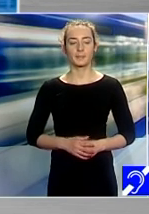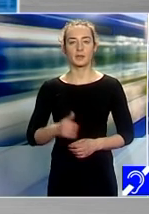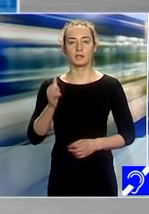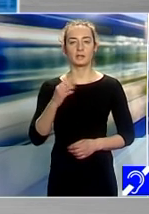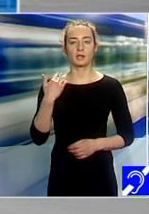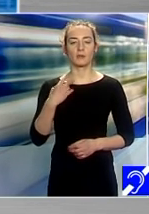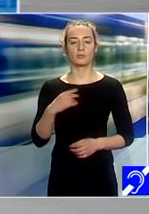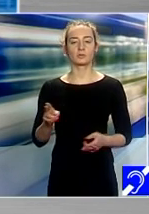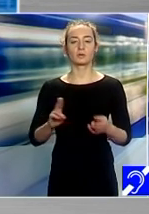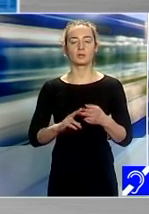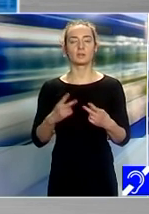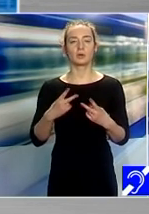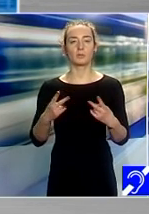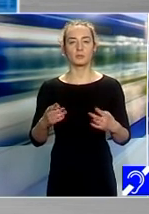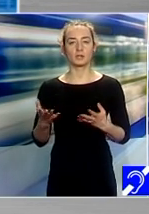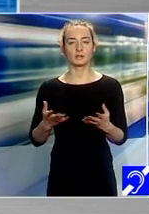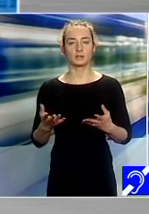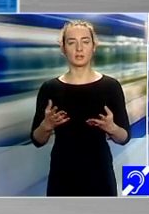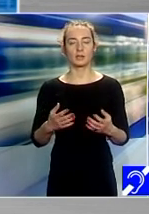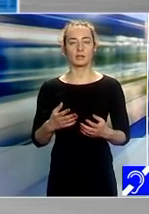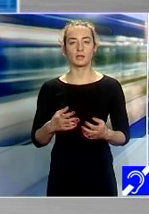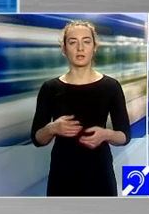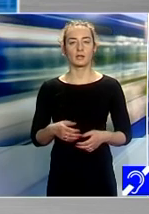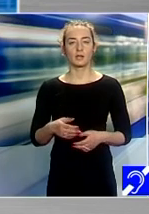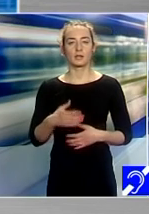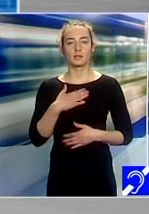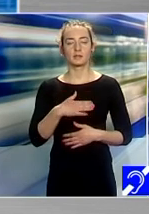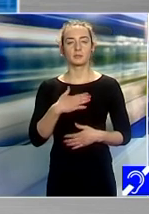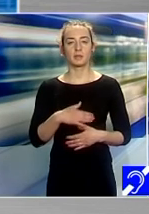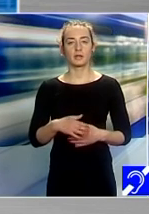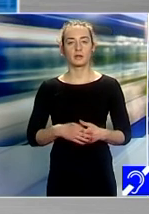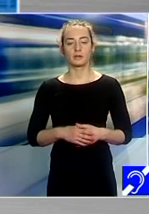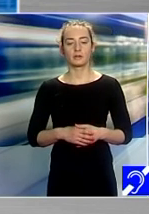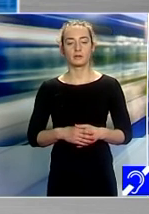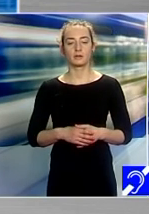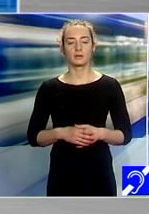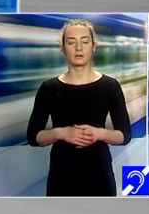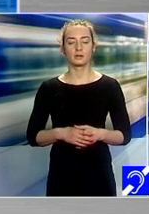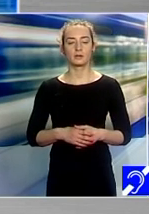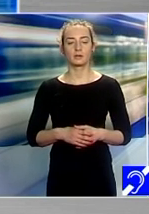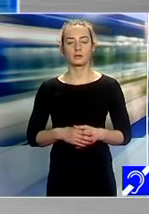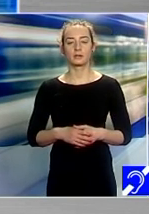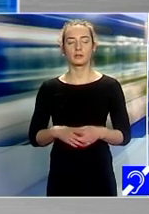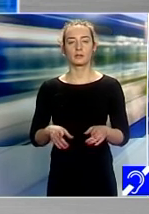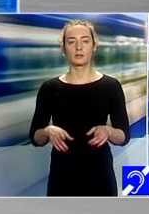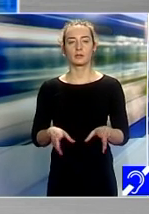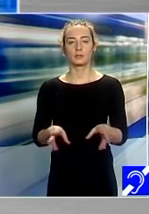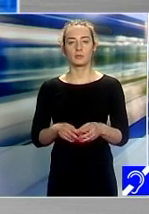chiar foarte importantă și pe care eu sper să marșăm, să mergem mai departe, chiar în comun cu